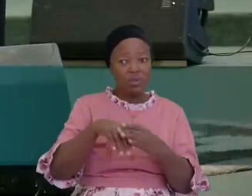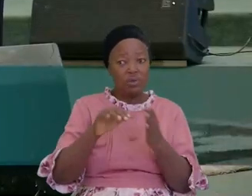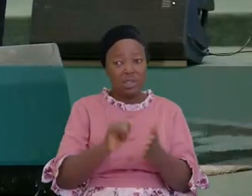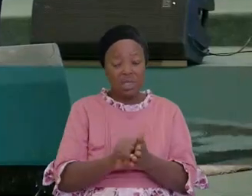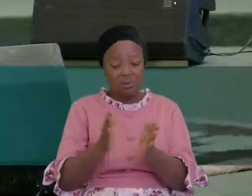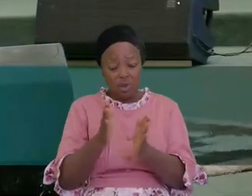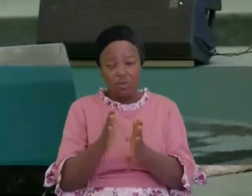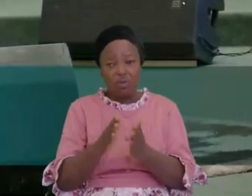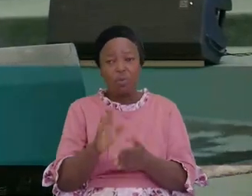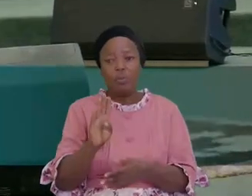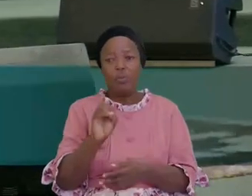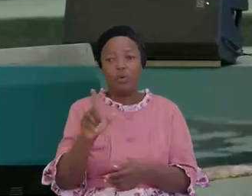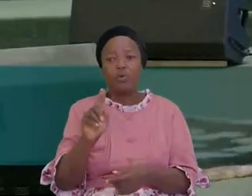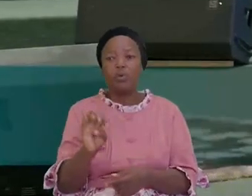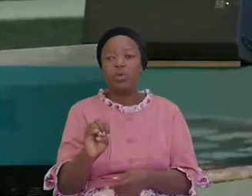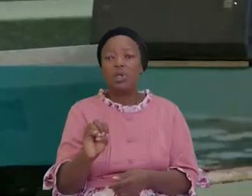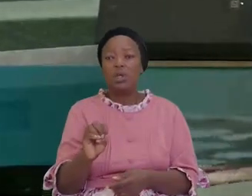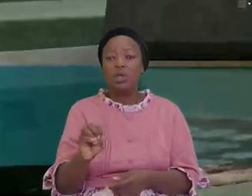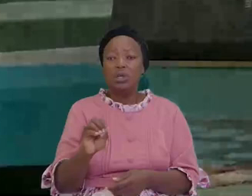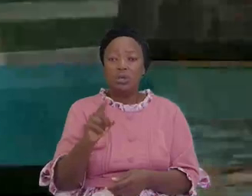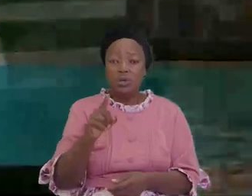Alors, avant de verser dans cette petite bouteille,